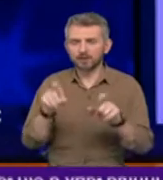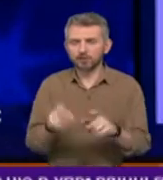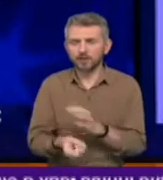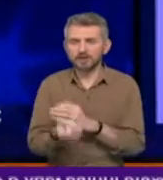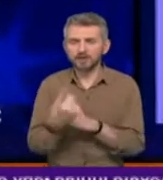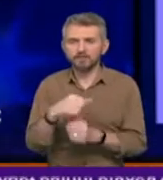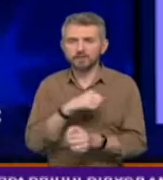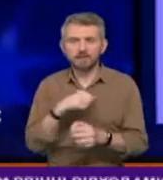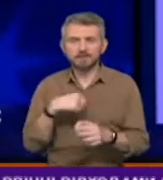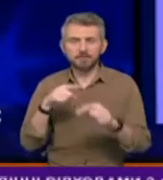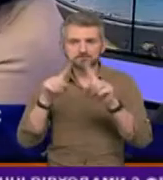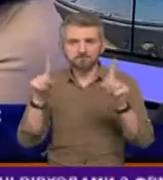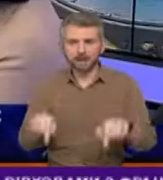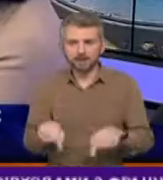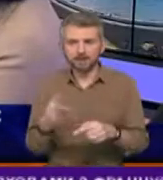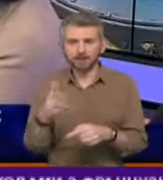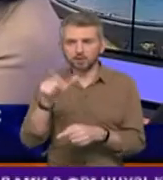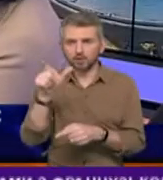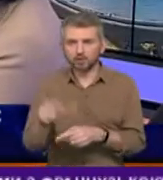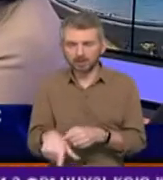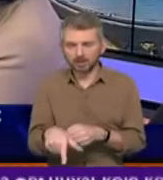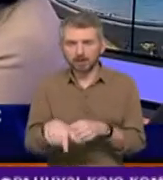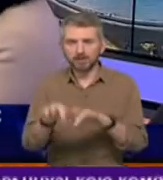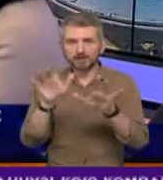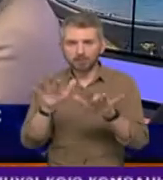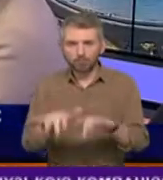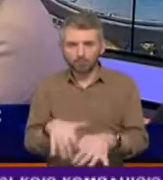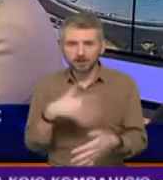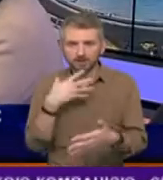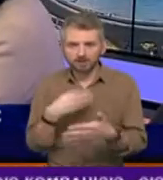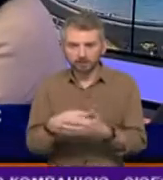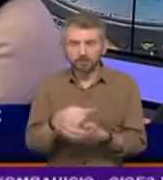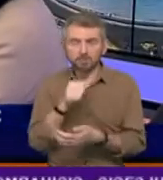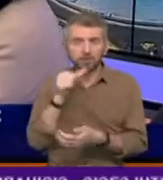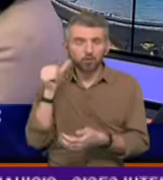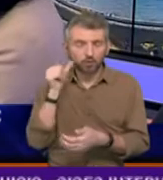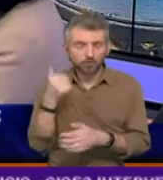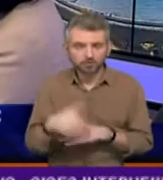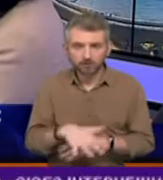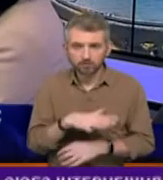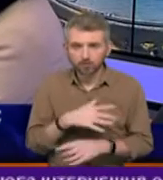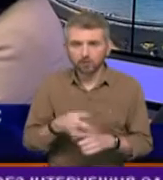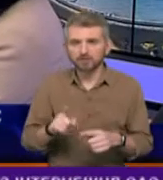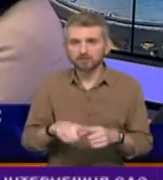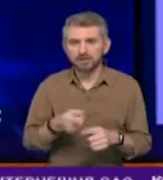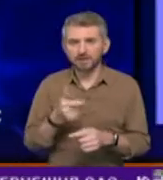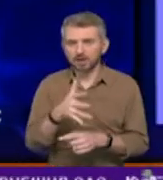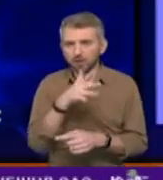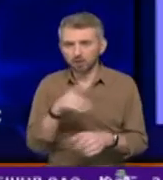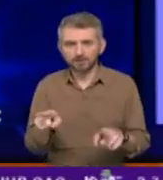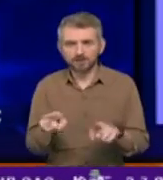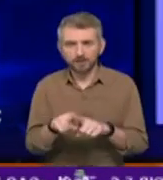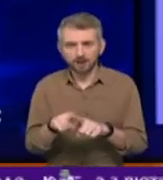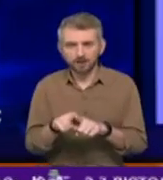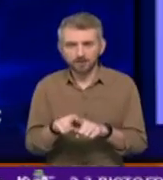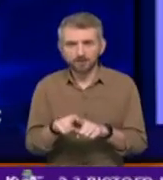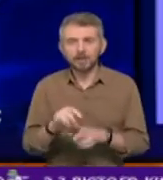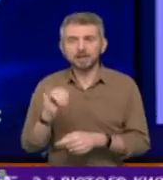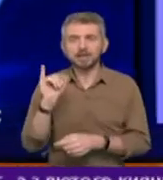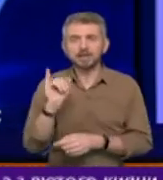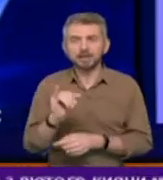телефону вилучається, закінчується тестування для учасника. Наскільки? На рік, на два, назавжди? Це